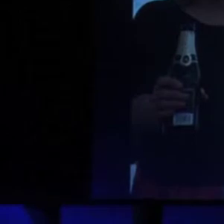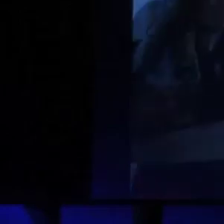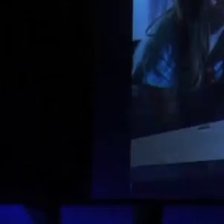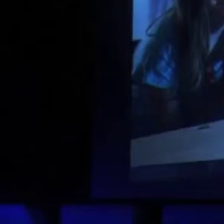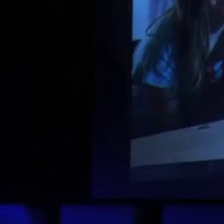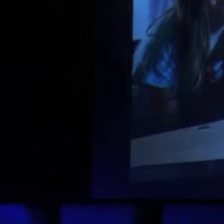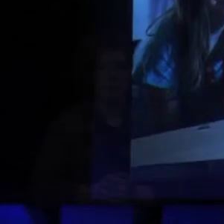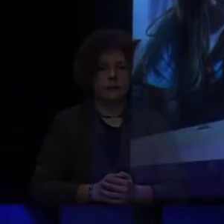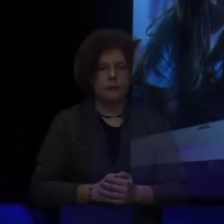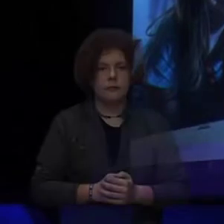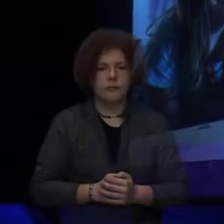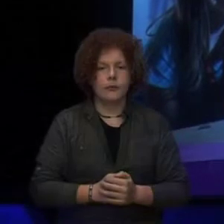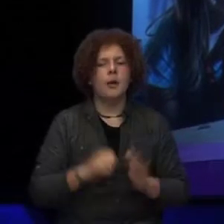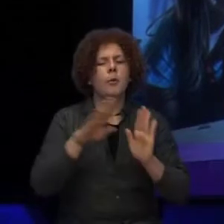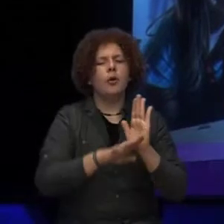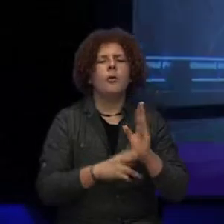Dobrý večer. Jelínek.